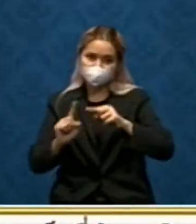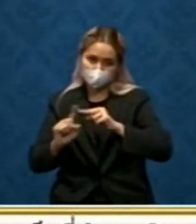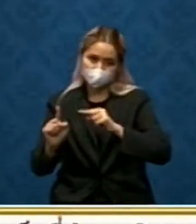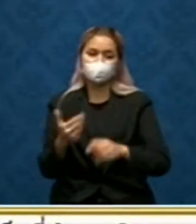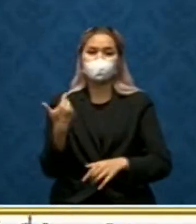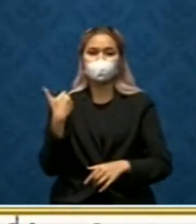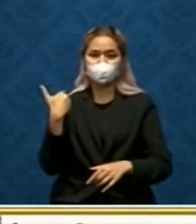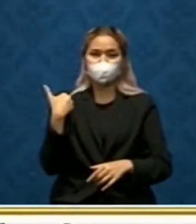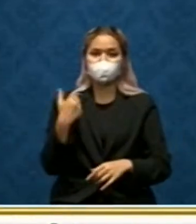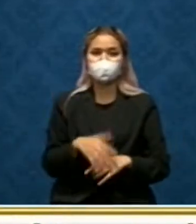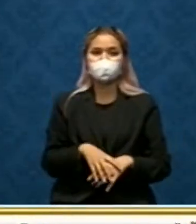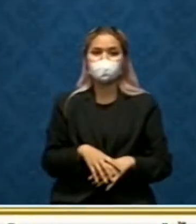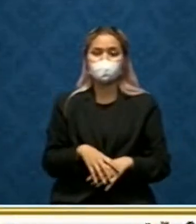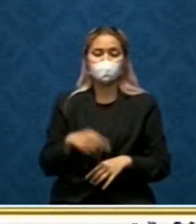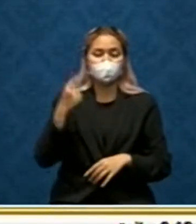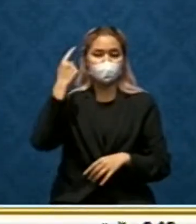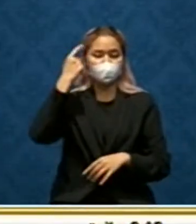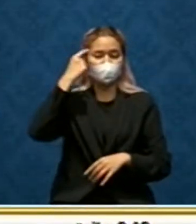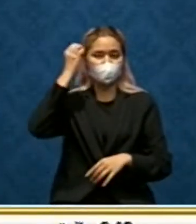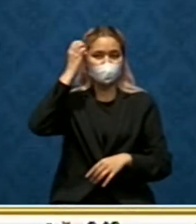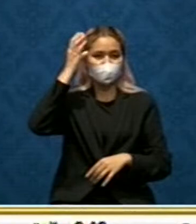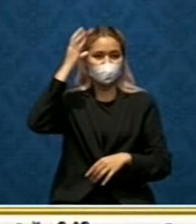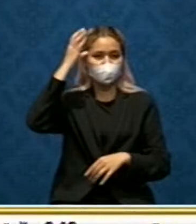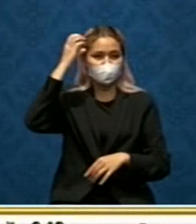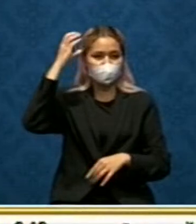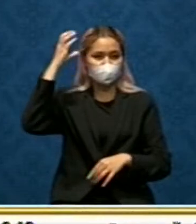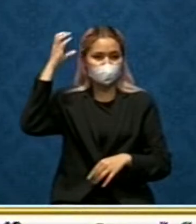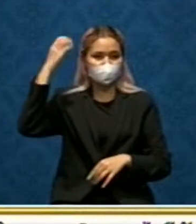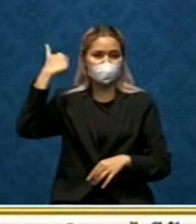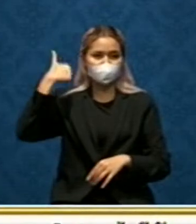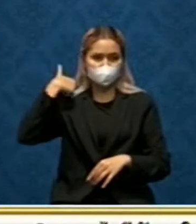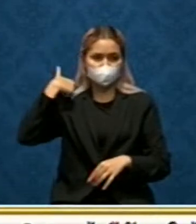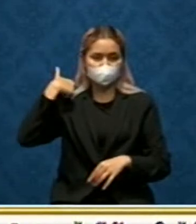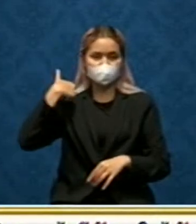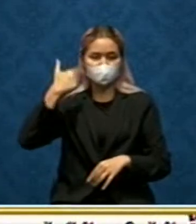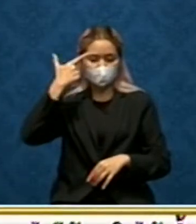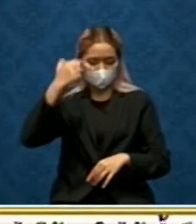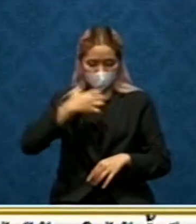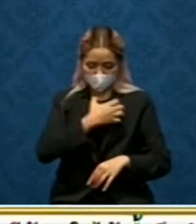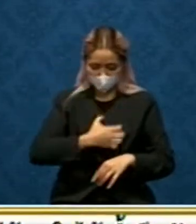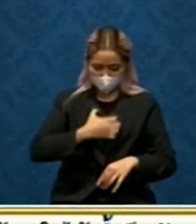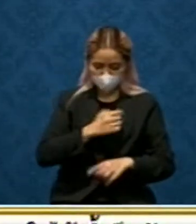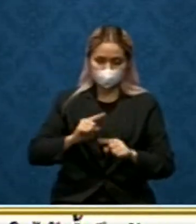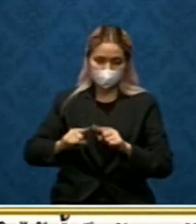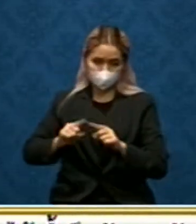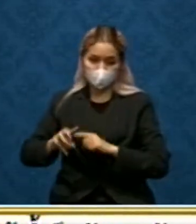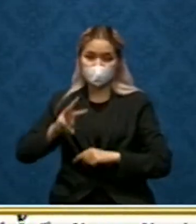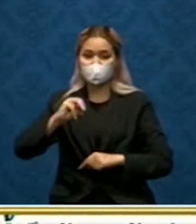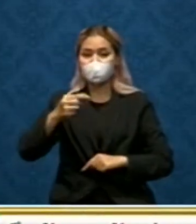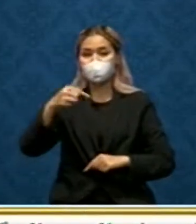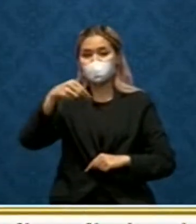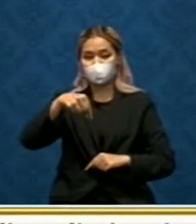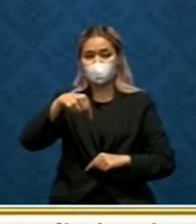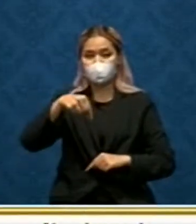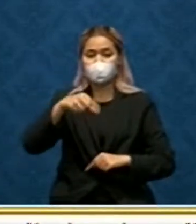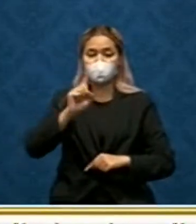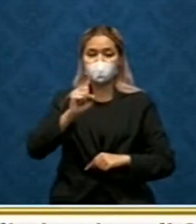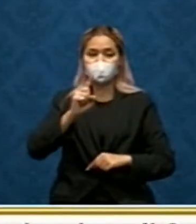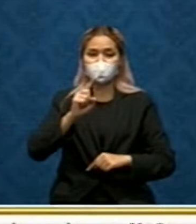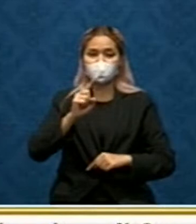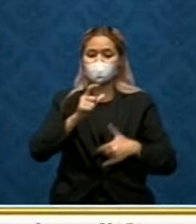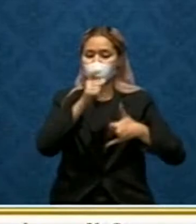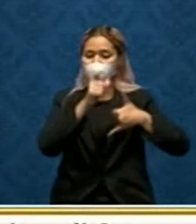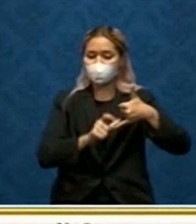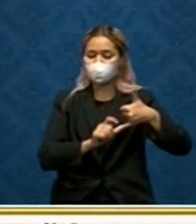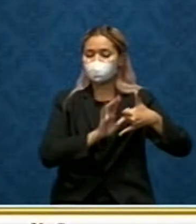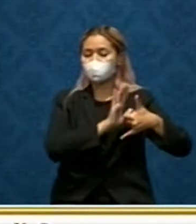IQ กคือสติปัญญาEQ อีโชั่นก็คอฉลดทางอารมMQ ก็คือวุธธภาวะเม็ด